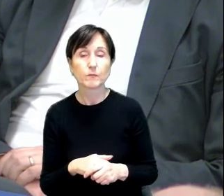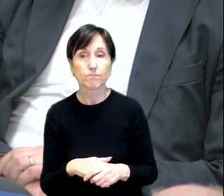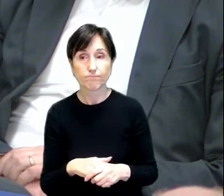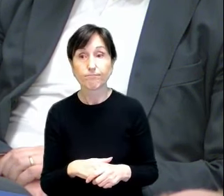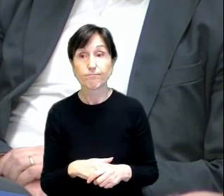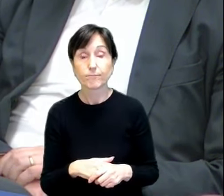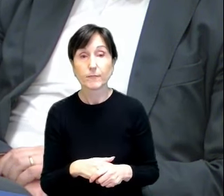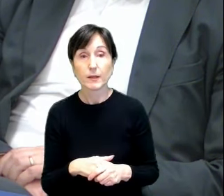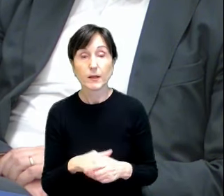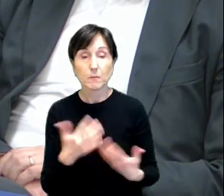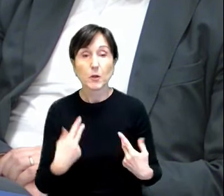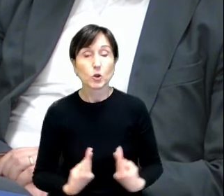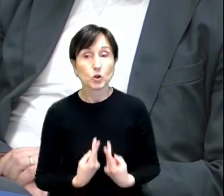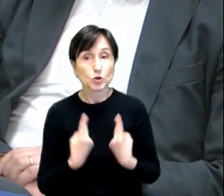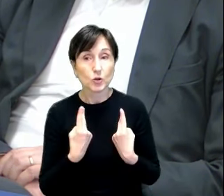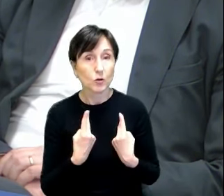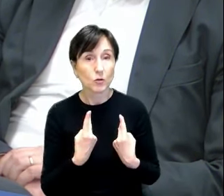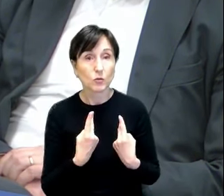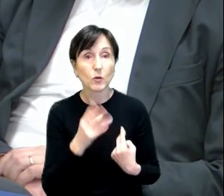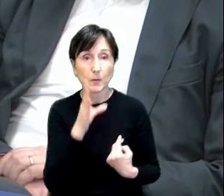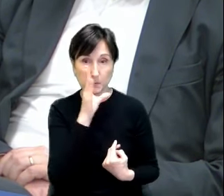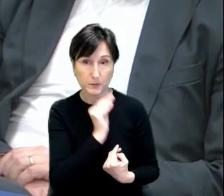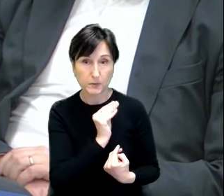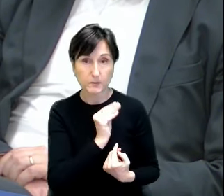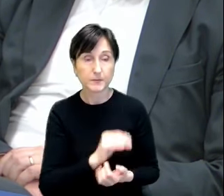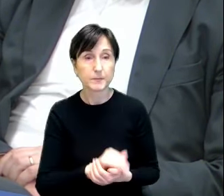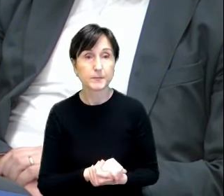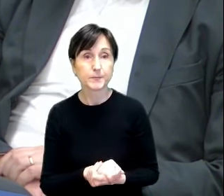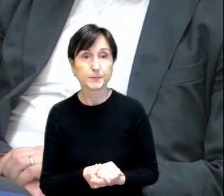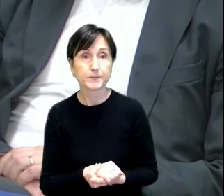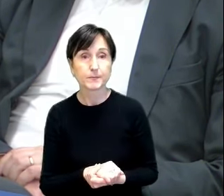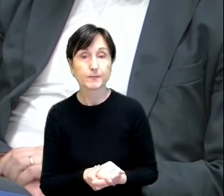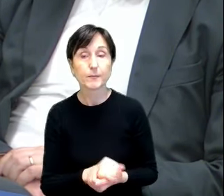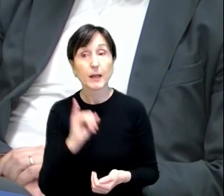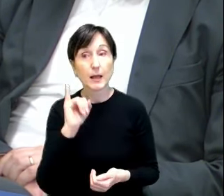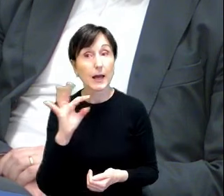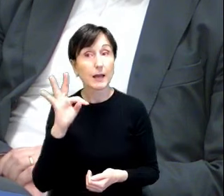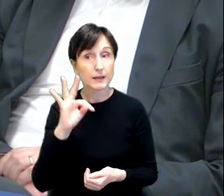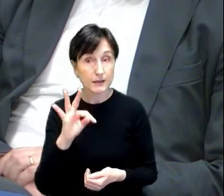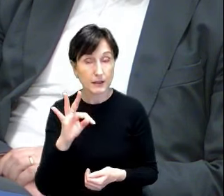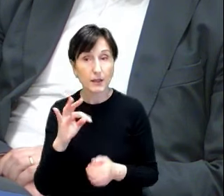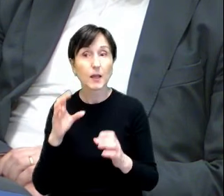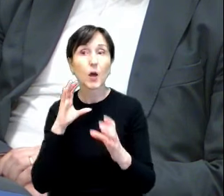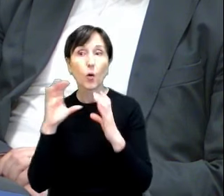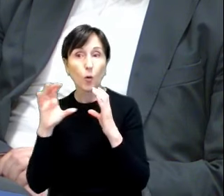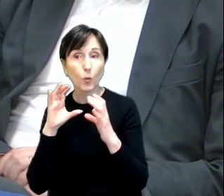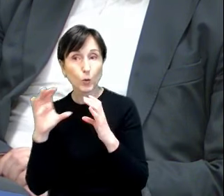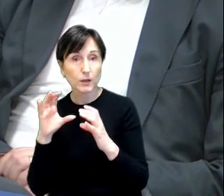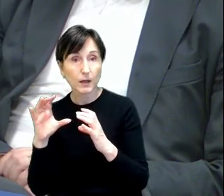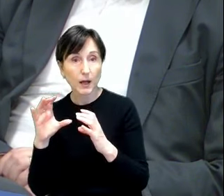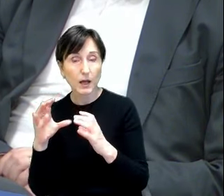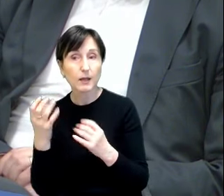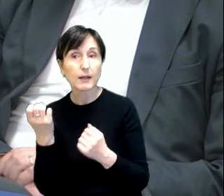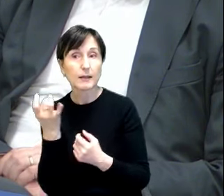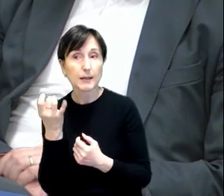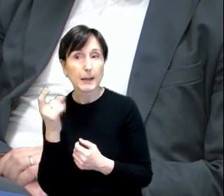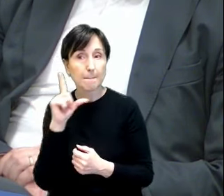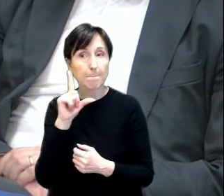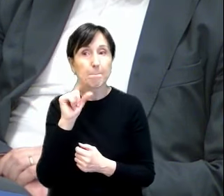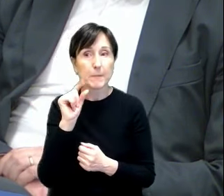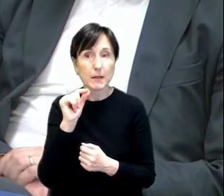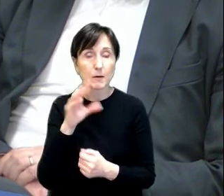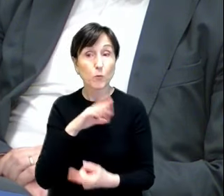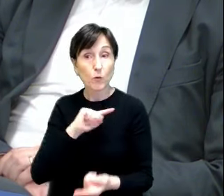džiaugiamės toliau a dėl a it ir komunikacijos tai jau pirmadienį dar prieš opozicijai